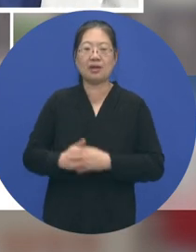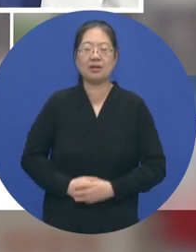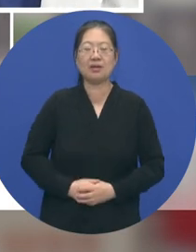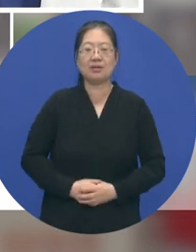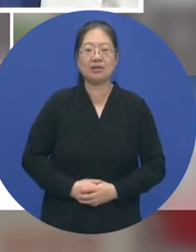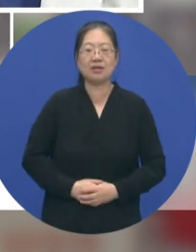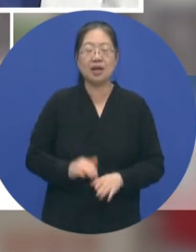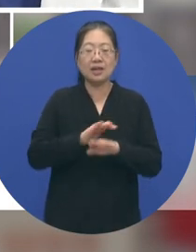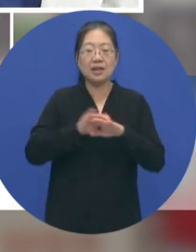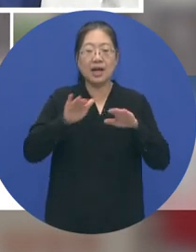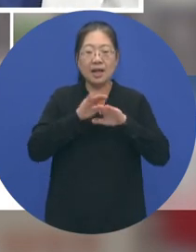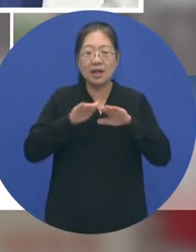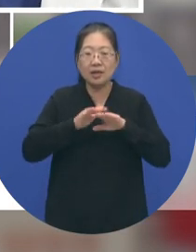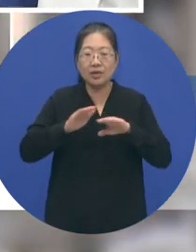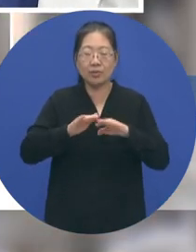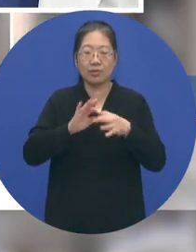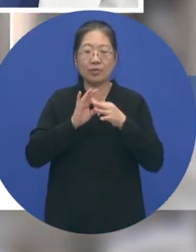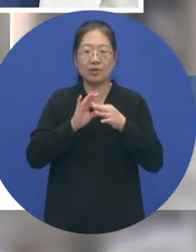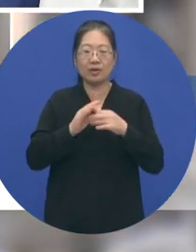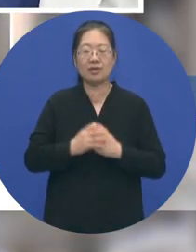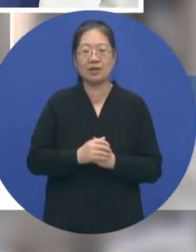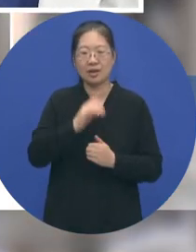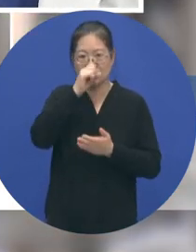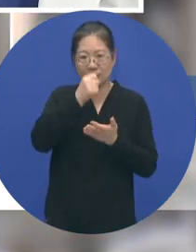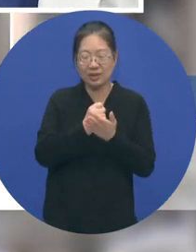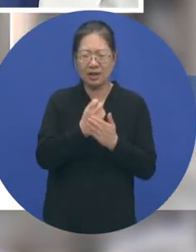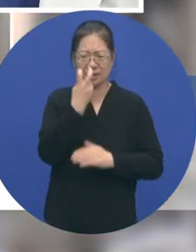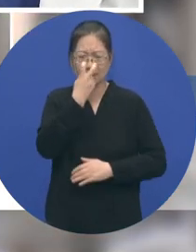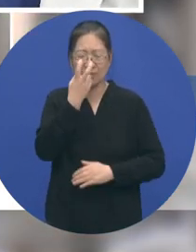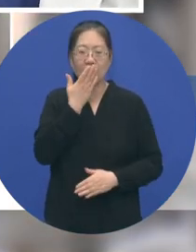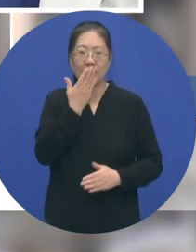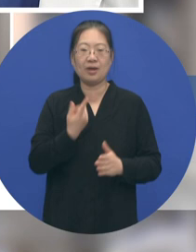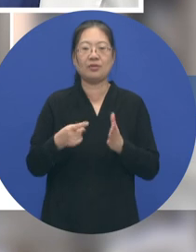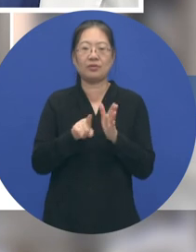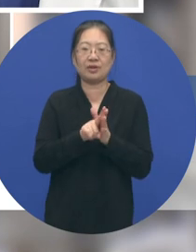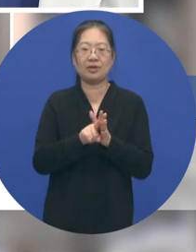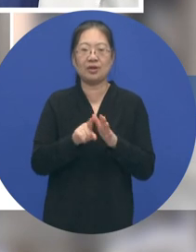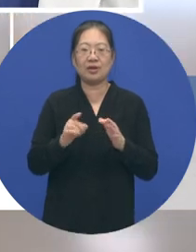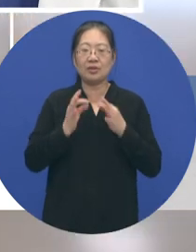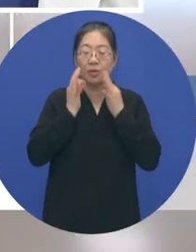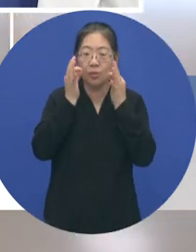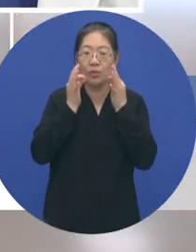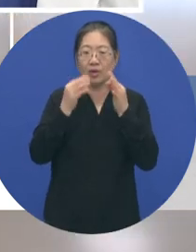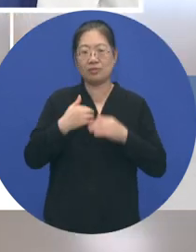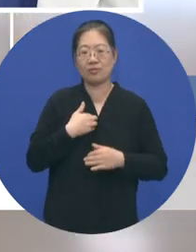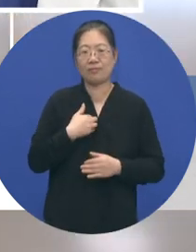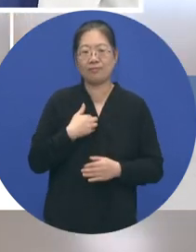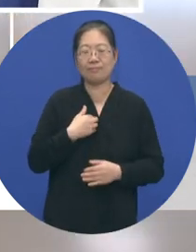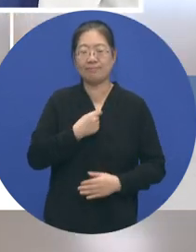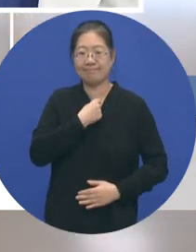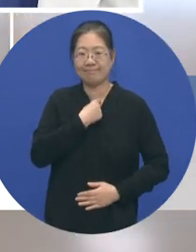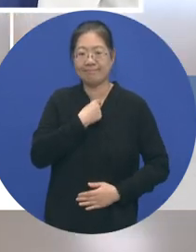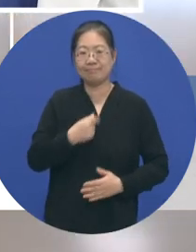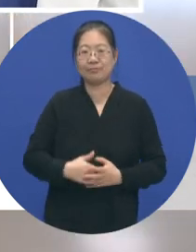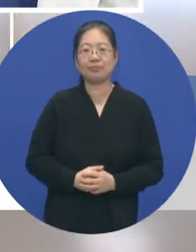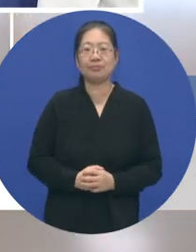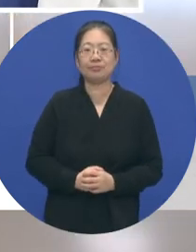이제 좀 잘 해결이 돼서 정상 진료를 할 수 있게끔 하는 게 저희의 이제